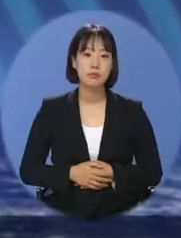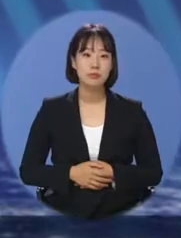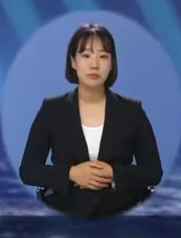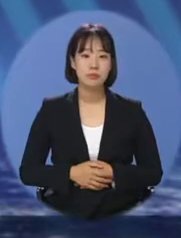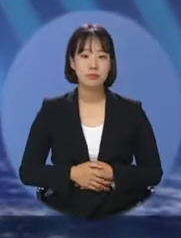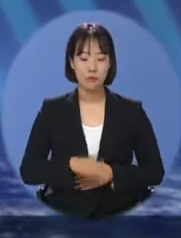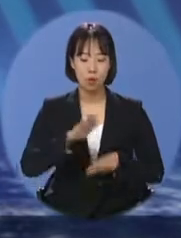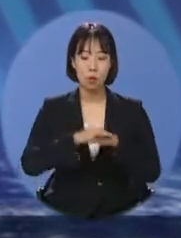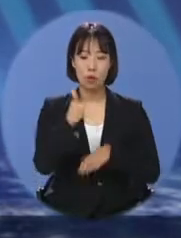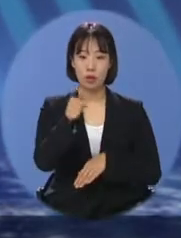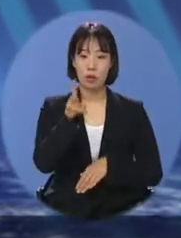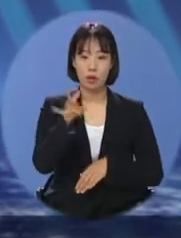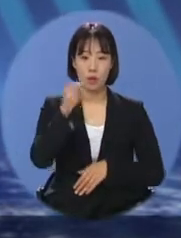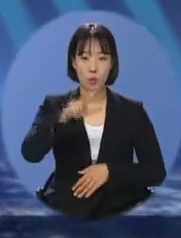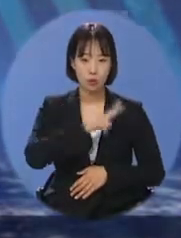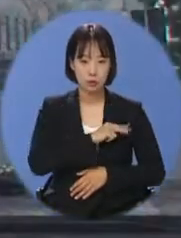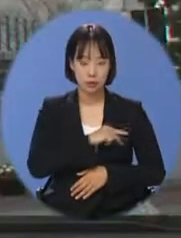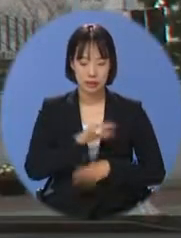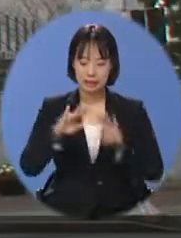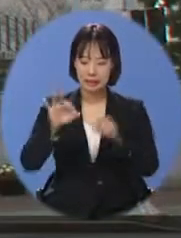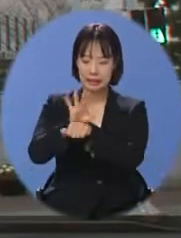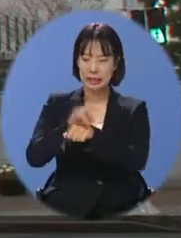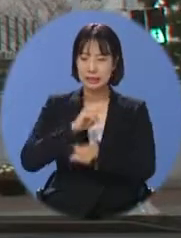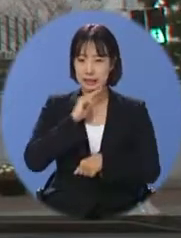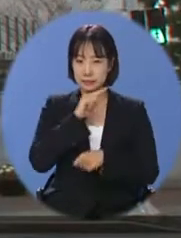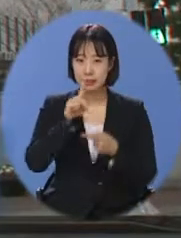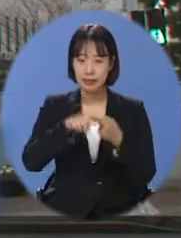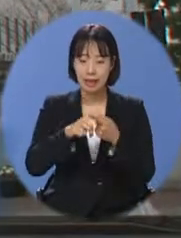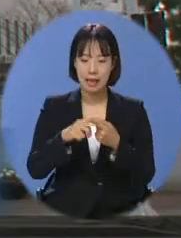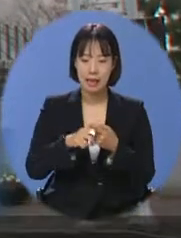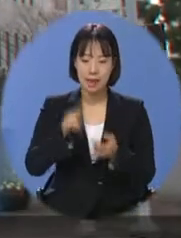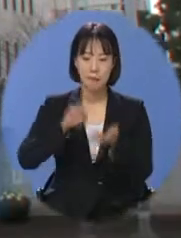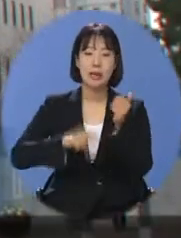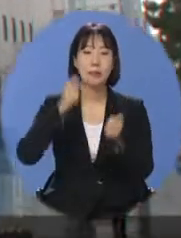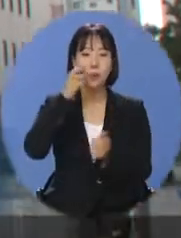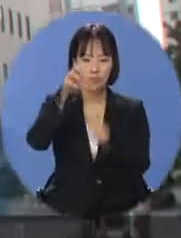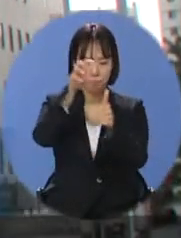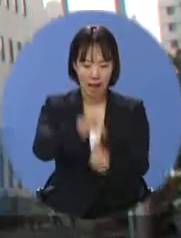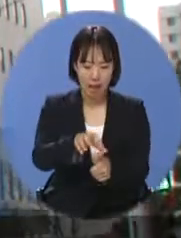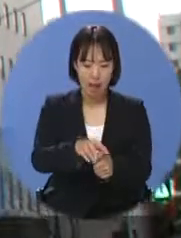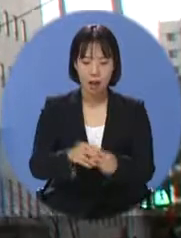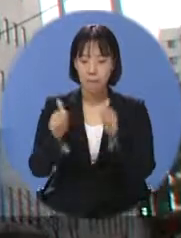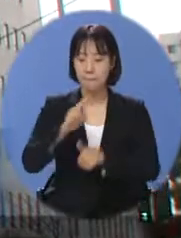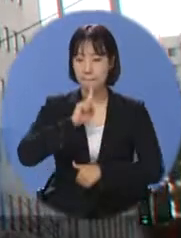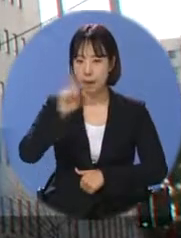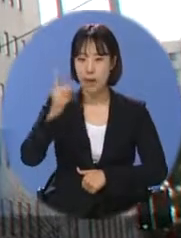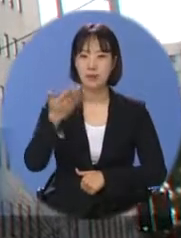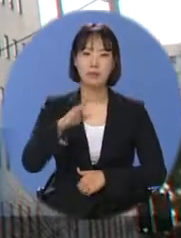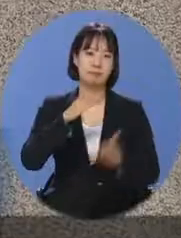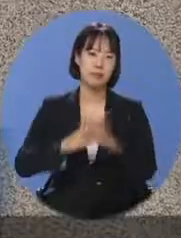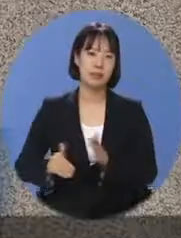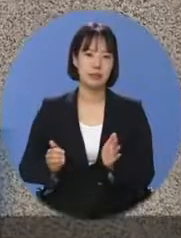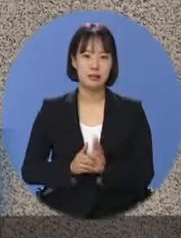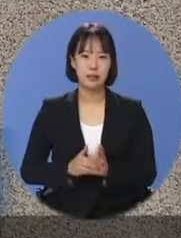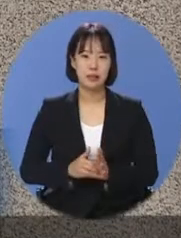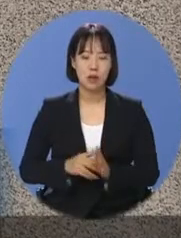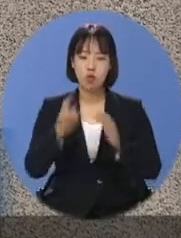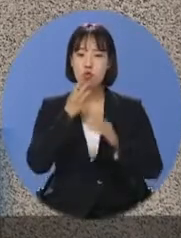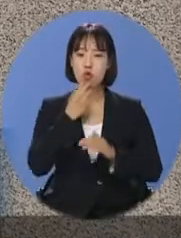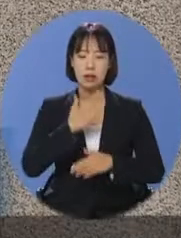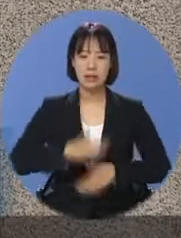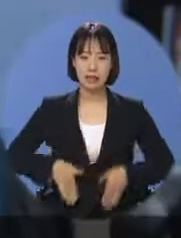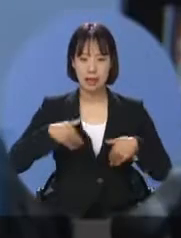무소속 손혜원 국회의원의 목포 부동산에 대한 검찰의 몰수 보전 청구를 법원이 기각했습니다. 서울 남부지방검찰청은